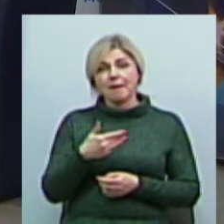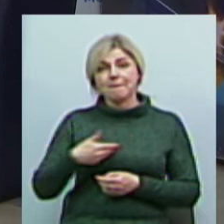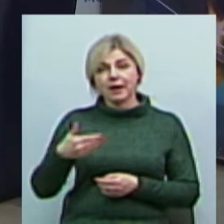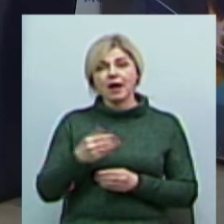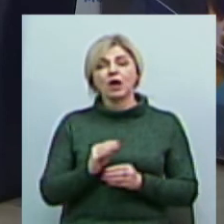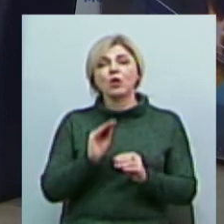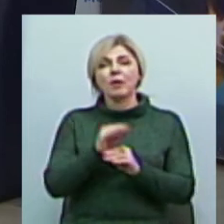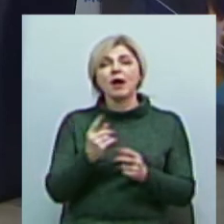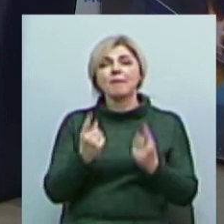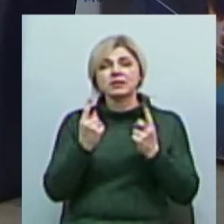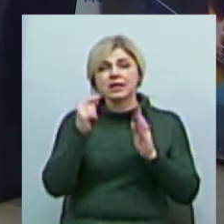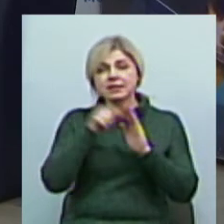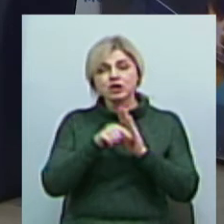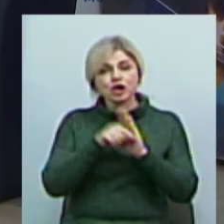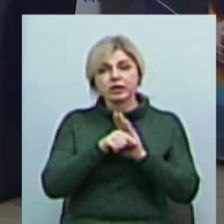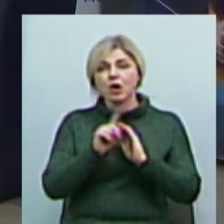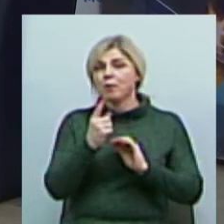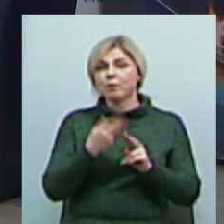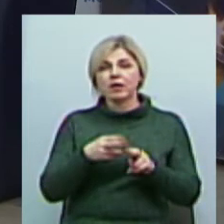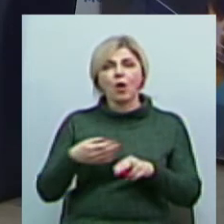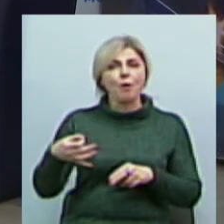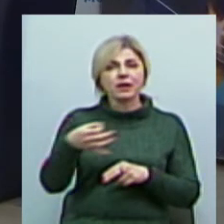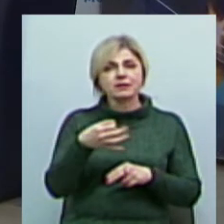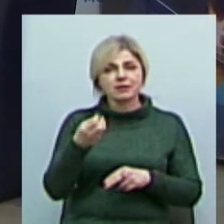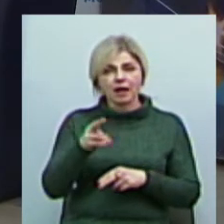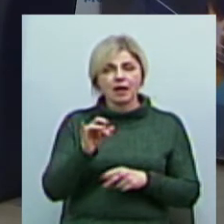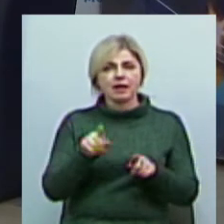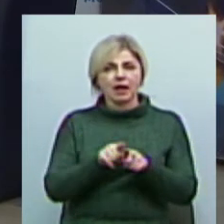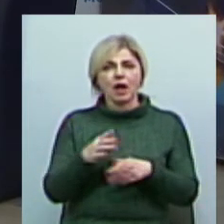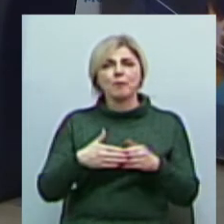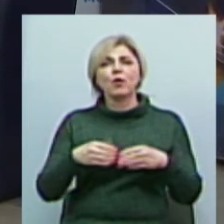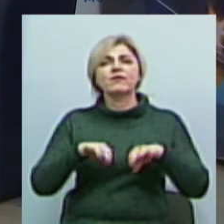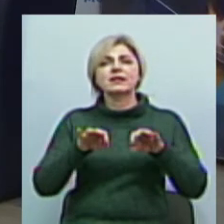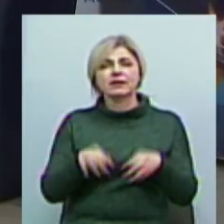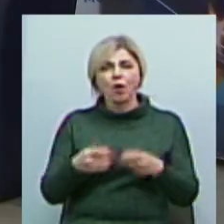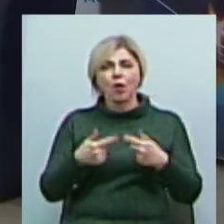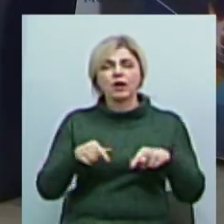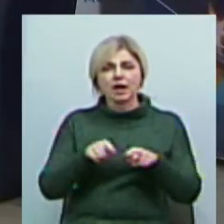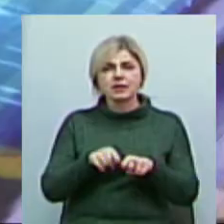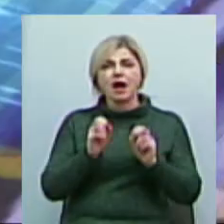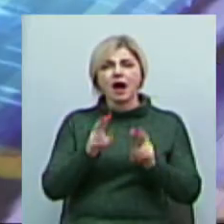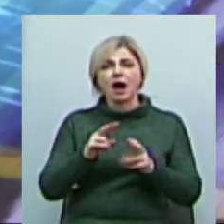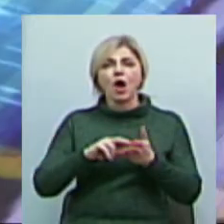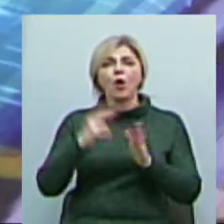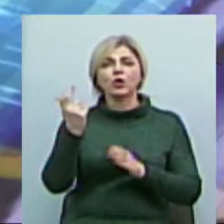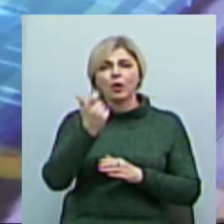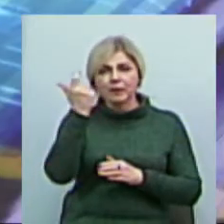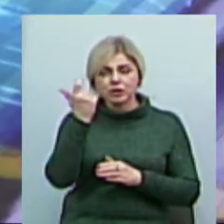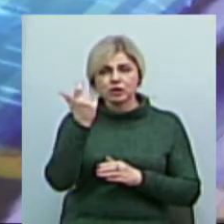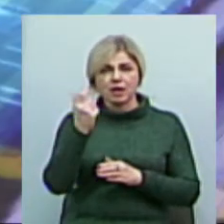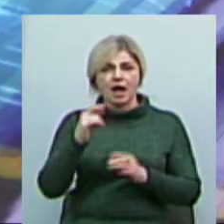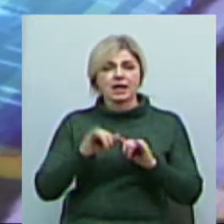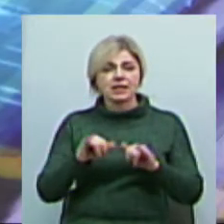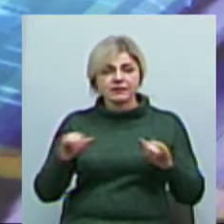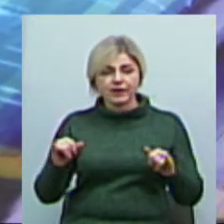большое значение, что это областная и вот такие профессиональные организации, как Агенция экономического развития, Экобирзань.